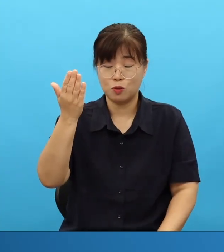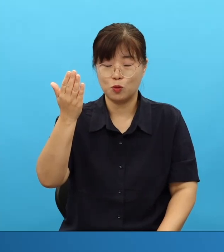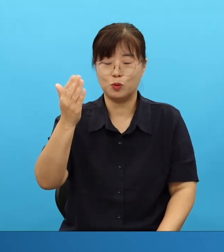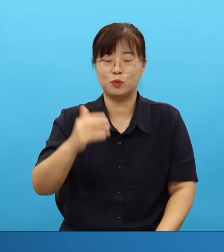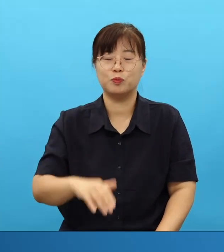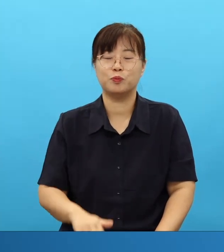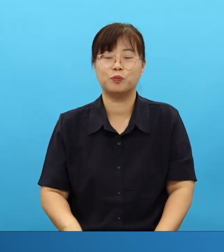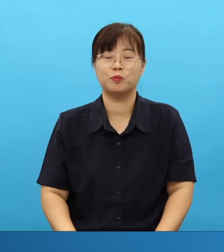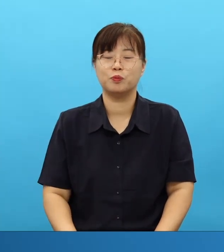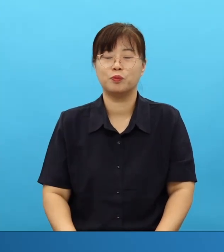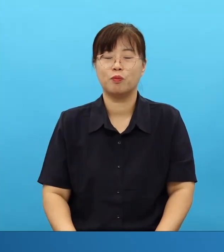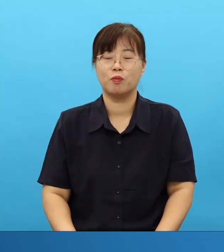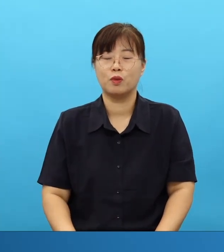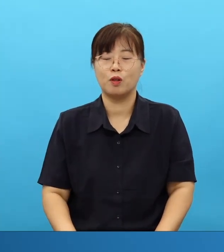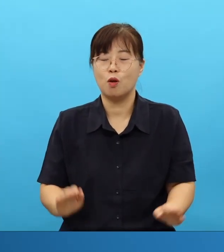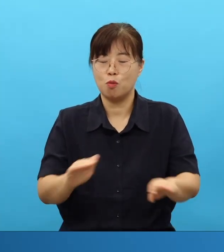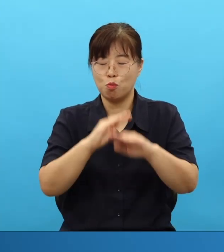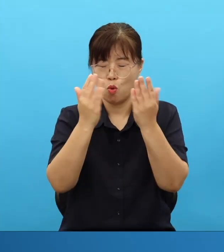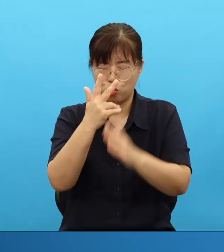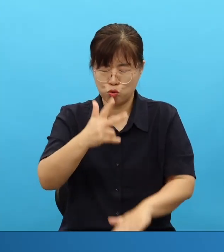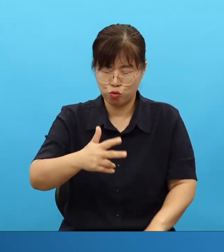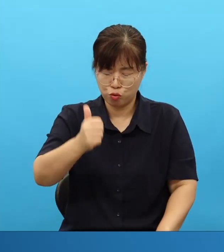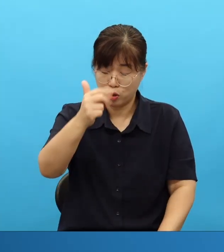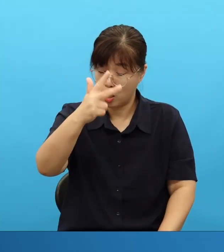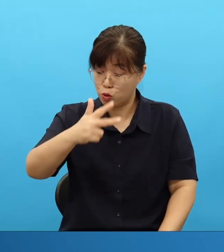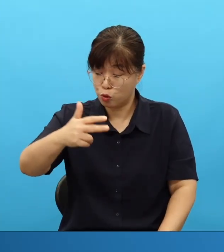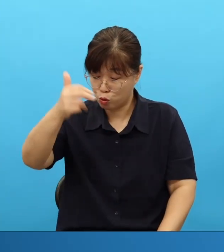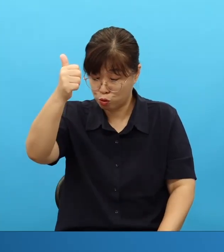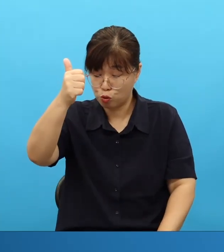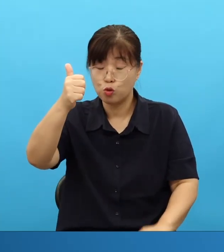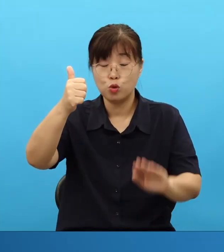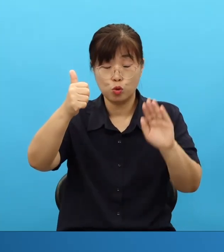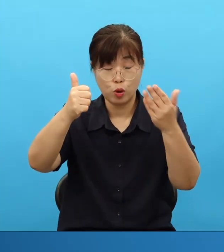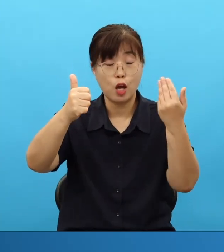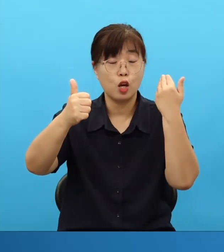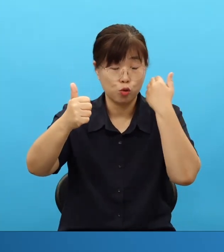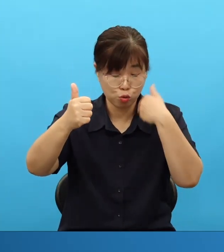되시고 만주의 주가 되신 예수 그리스도의